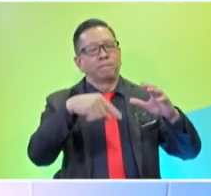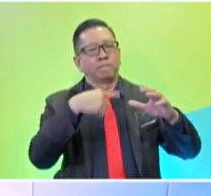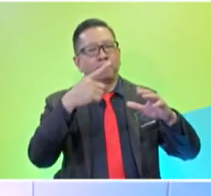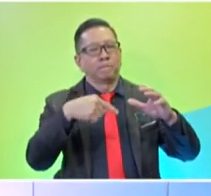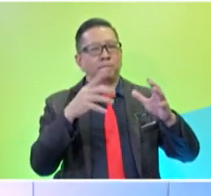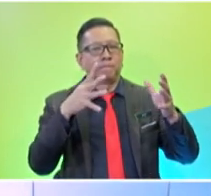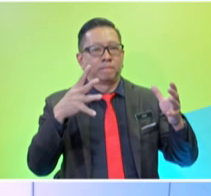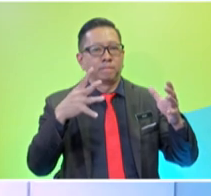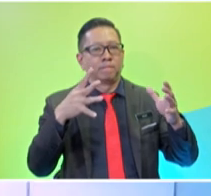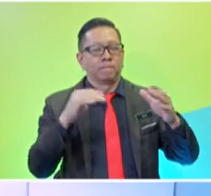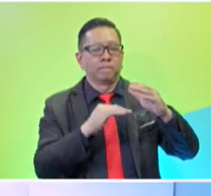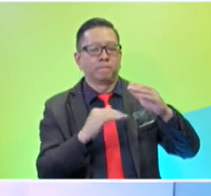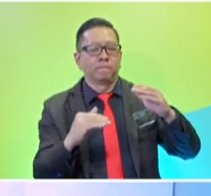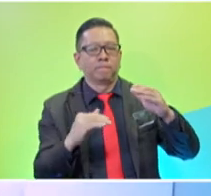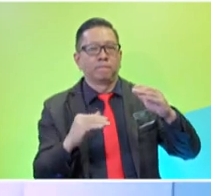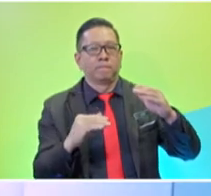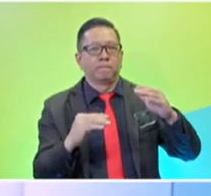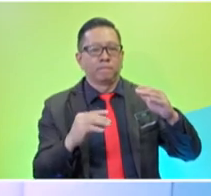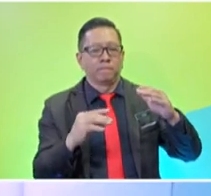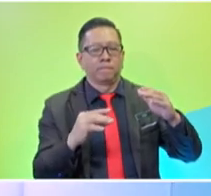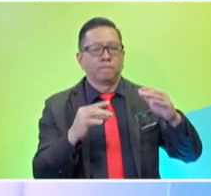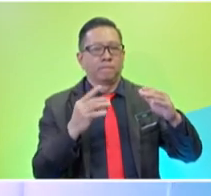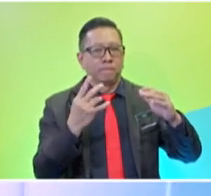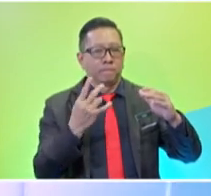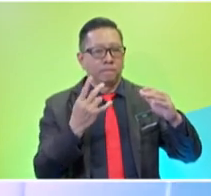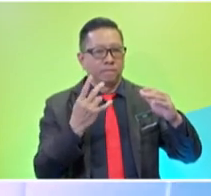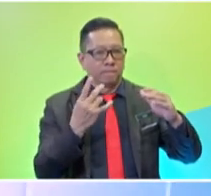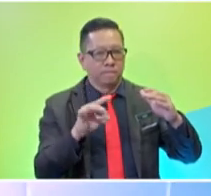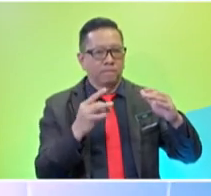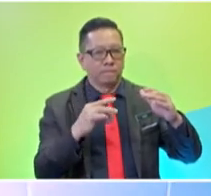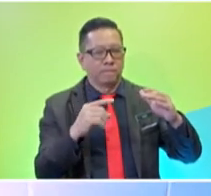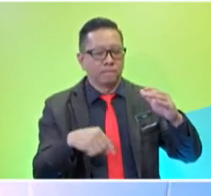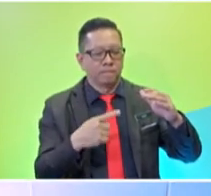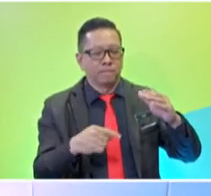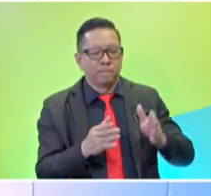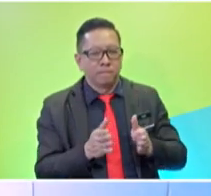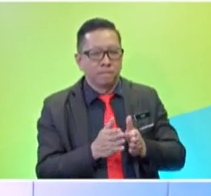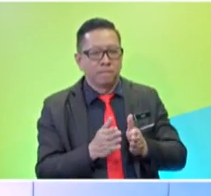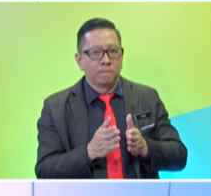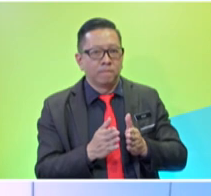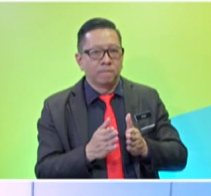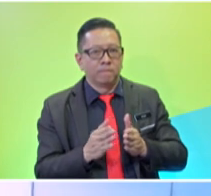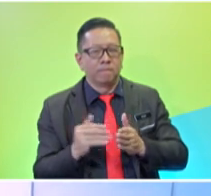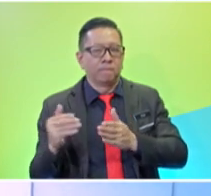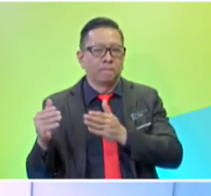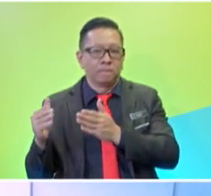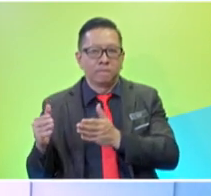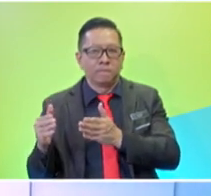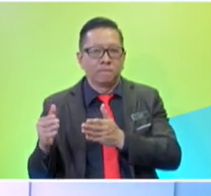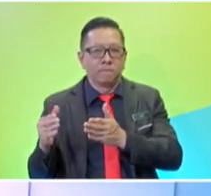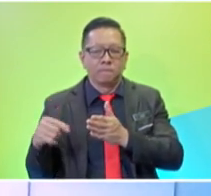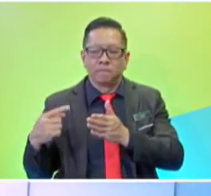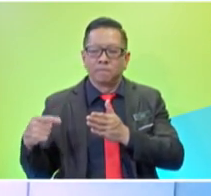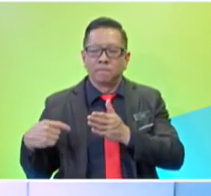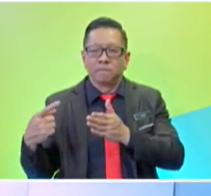dengan 18 putaran size kecil dalam gigi